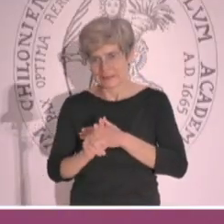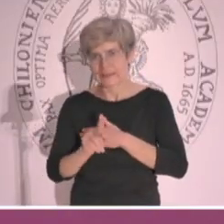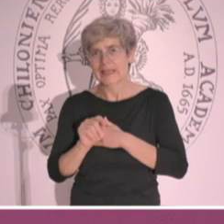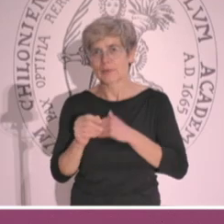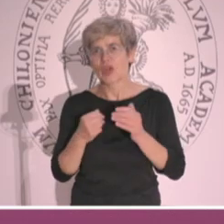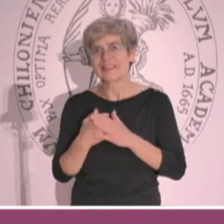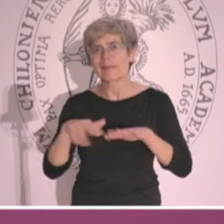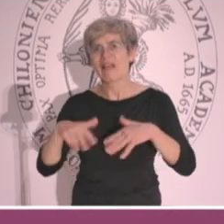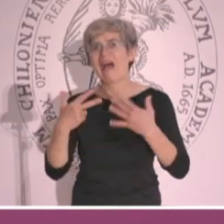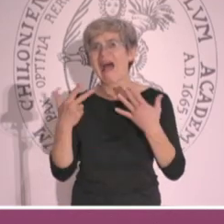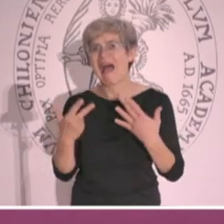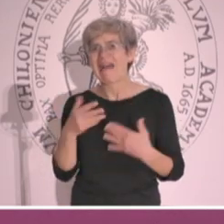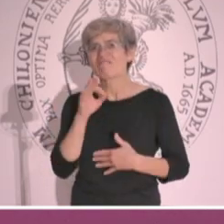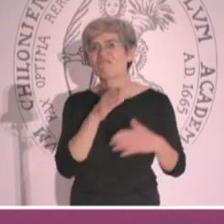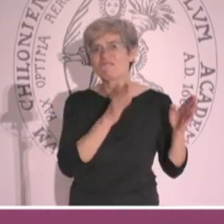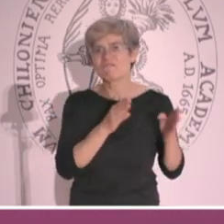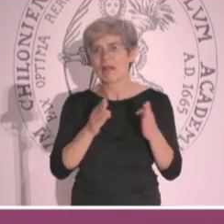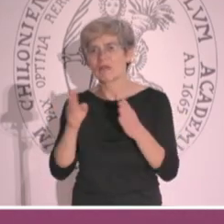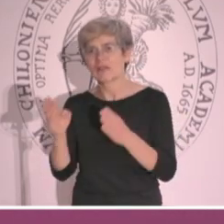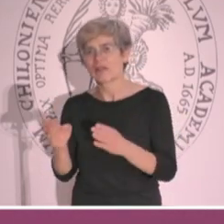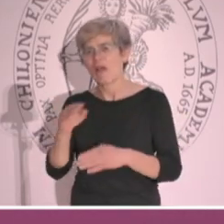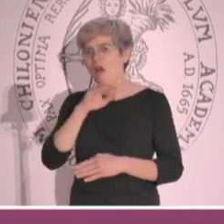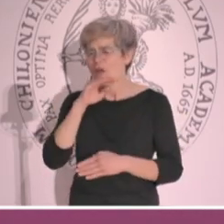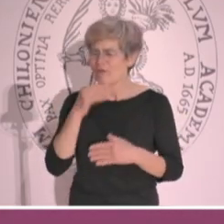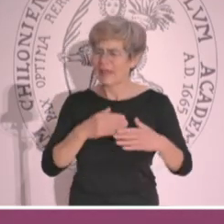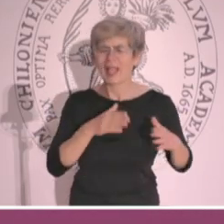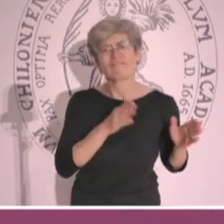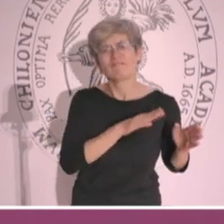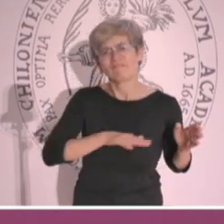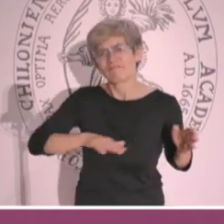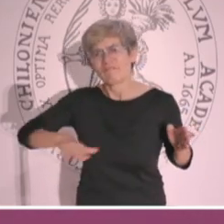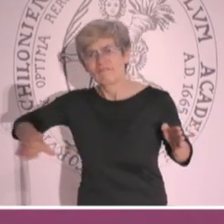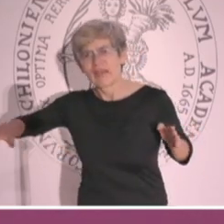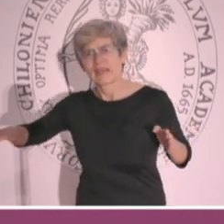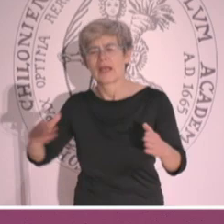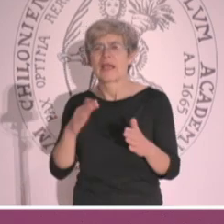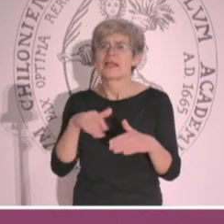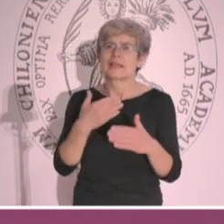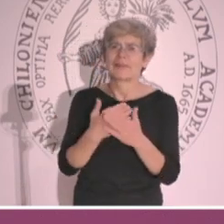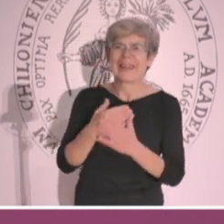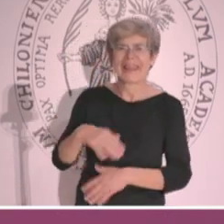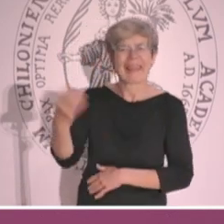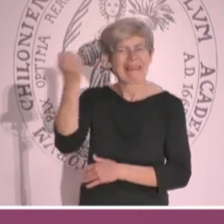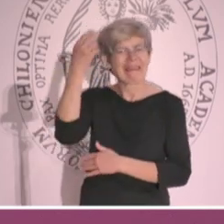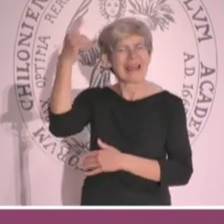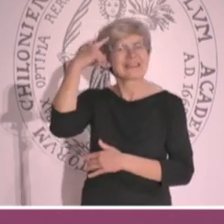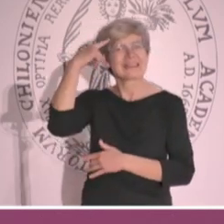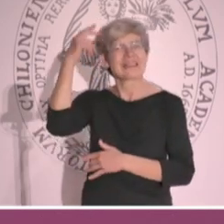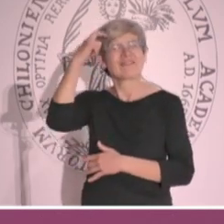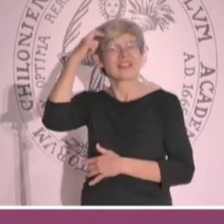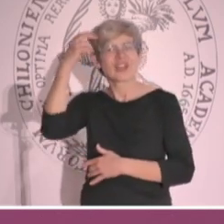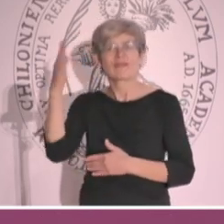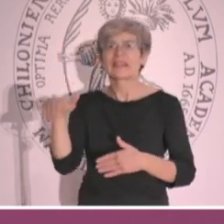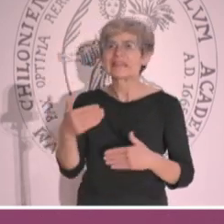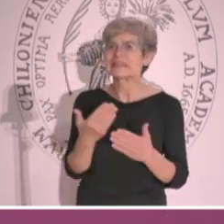von verschiedenen Fächerkulturen. Wir haben die Geisteswissenschaften, Sozialwissenschaften, ebenso wie die technischen